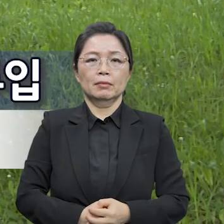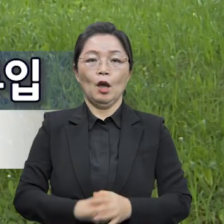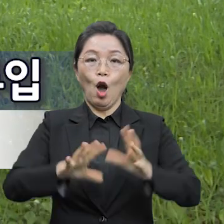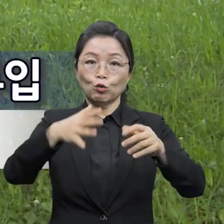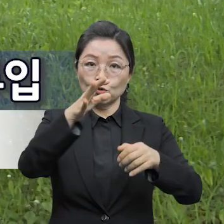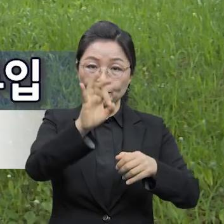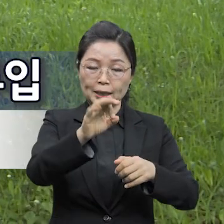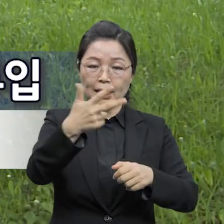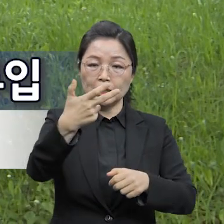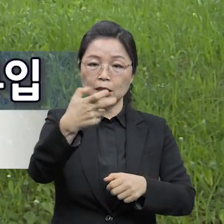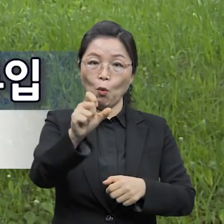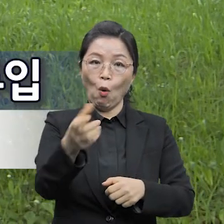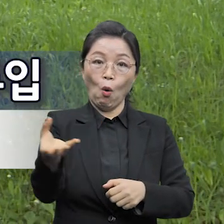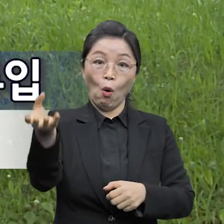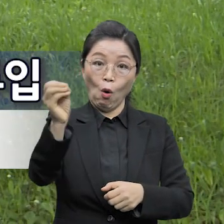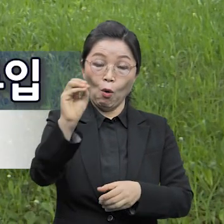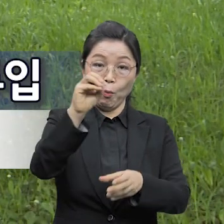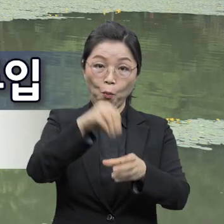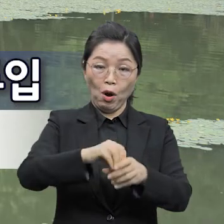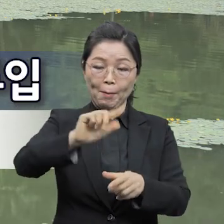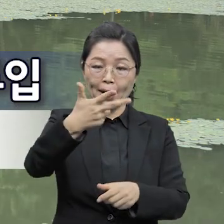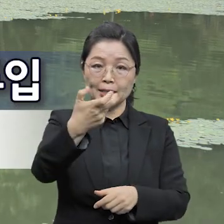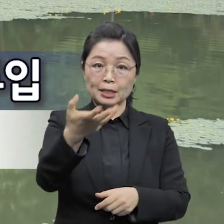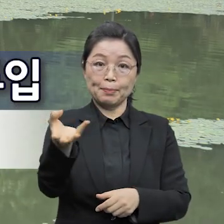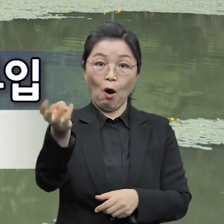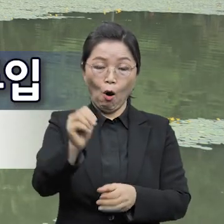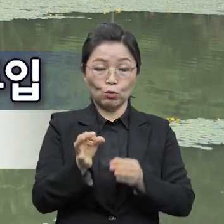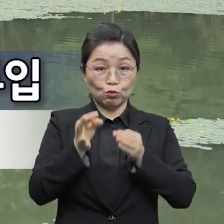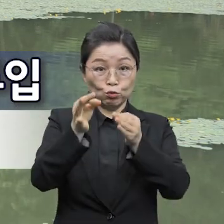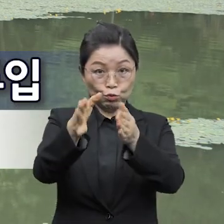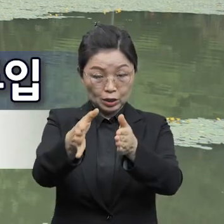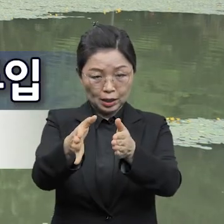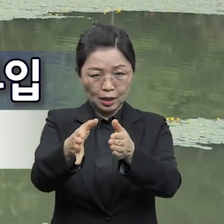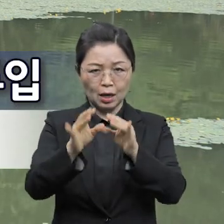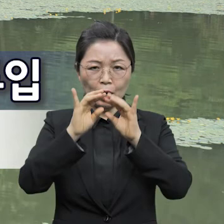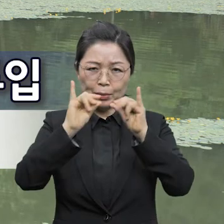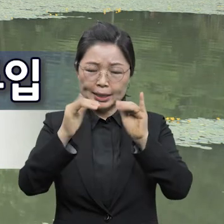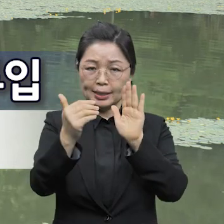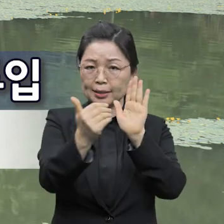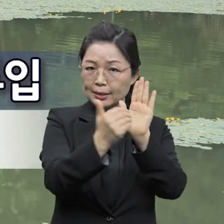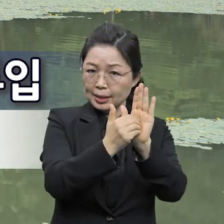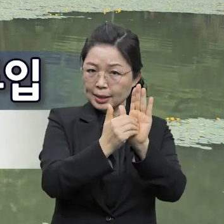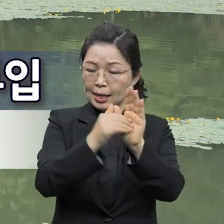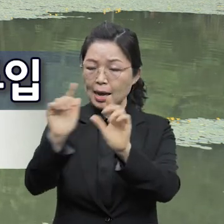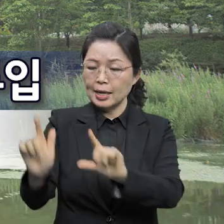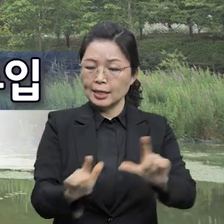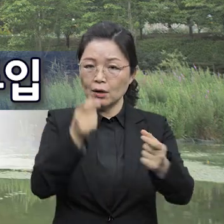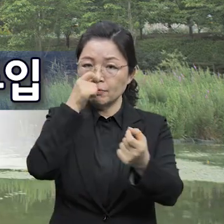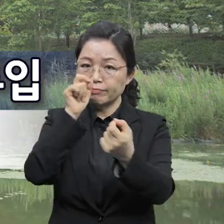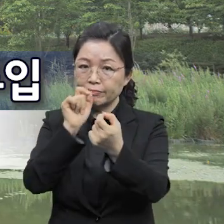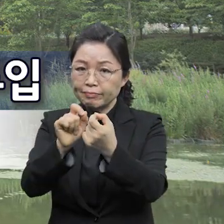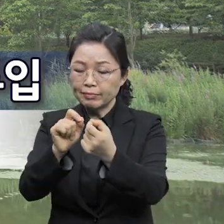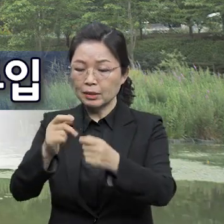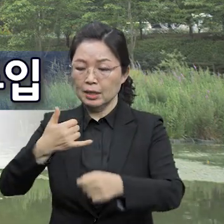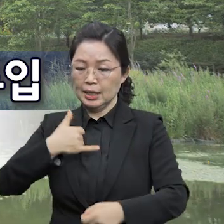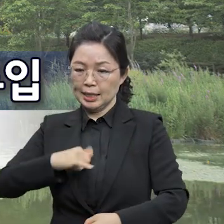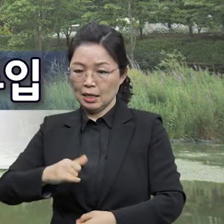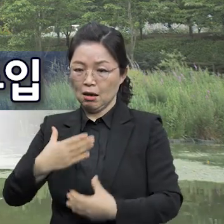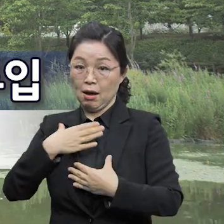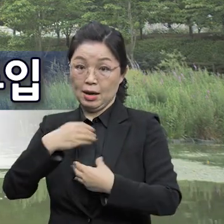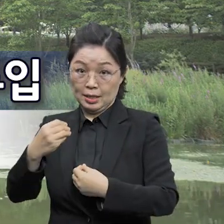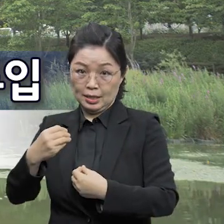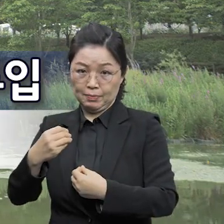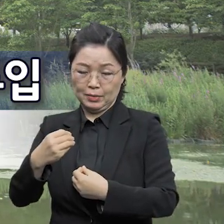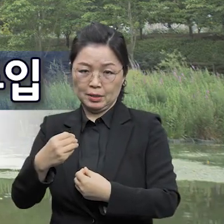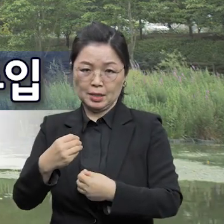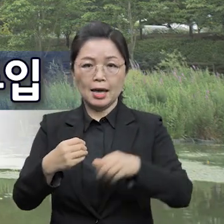광주시는 국비 75억 원을 포함 에 총 170억 원을 들여 미세먼지 차 변수 생활밀착형 수 자녀안심